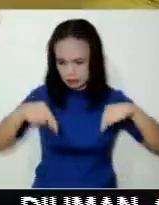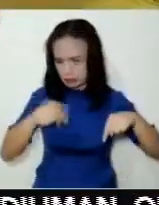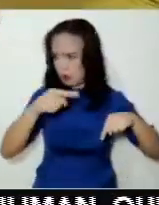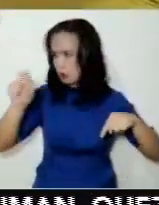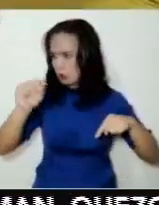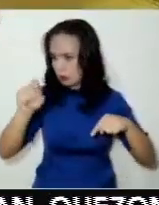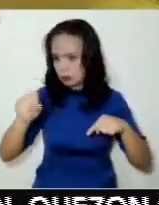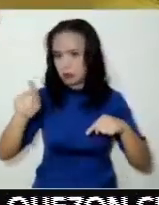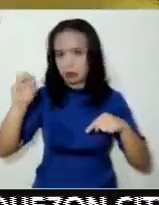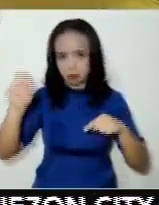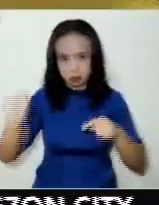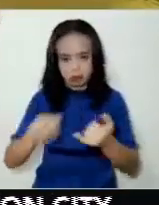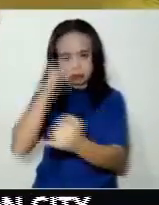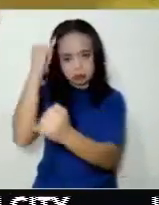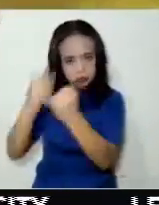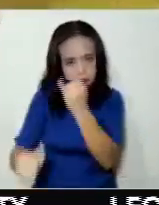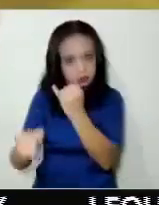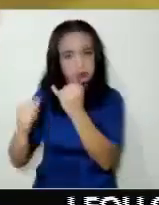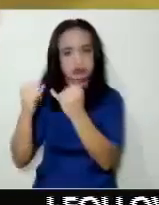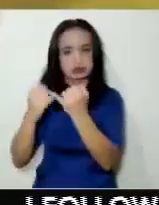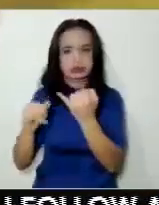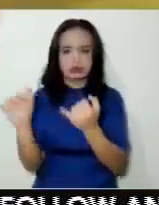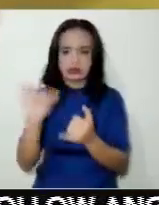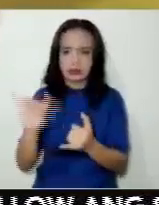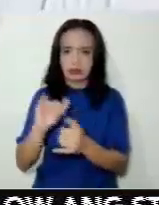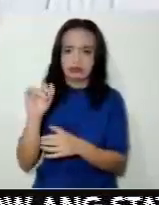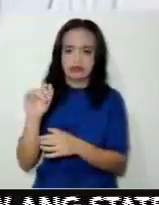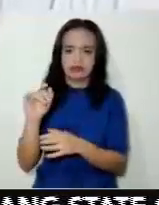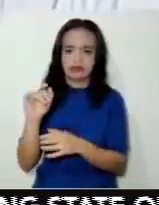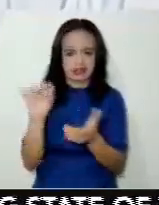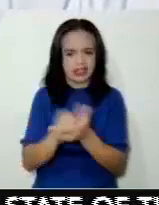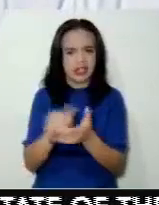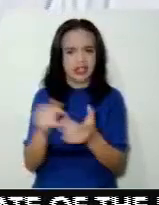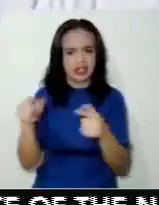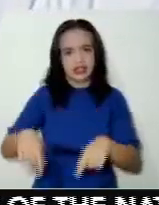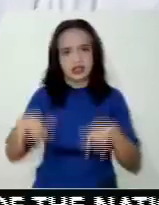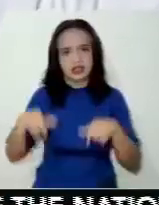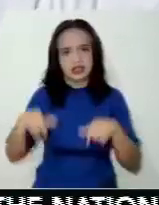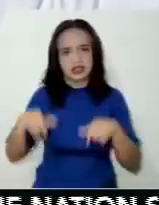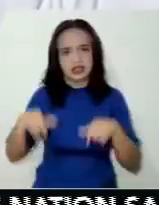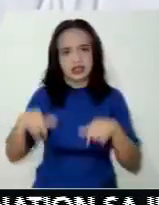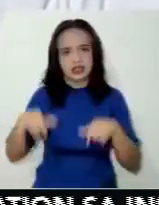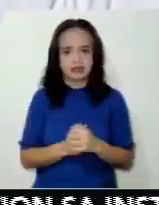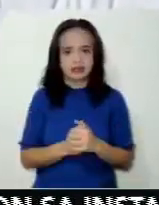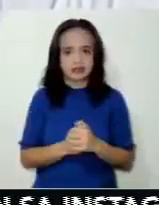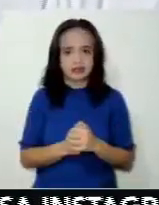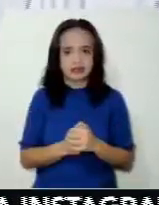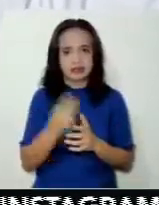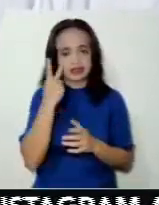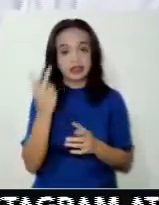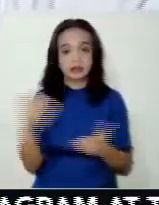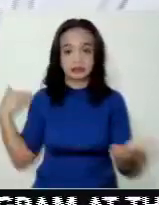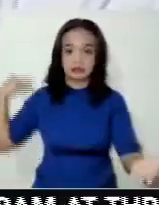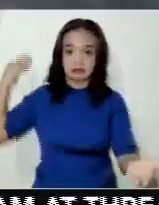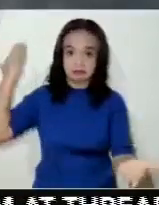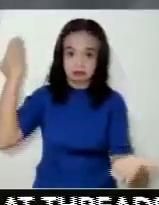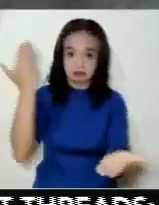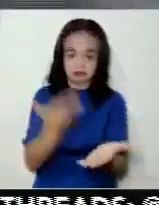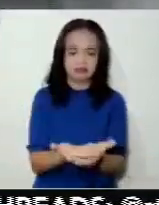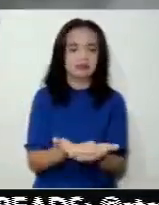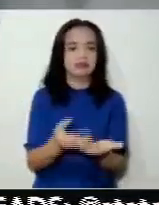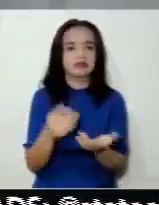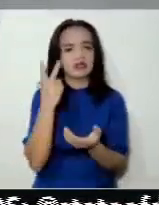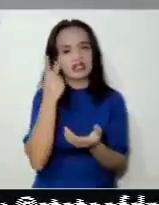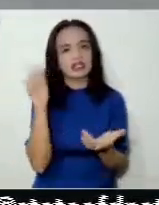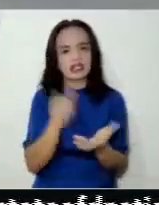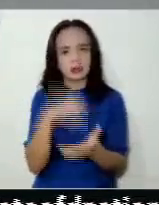hanggang Ragay. Dito na kami, nagbiyadait na kami. Pagdating namin ng Tabugon, yun, grabe pa rin ang traffic.